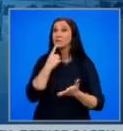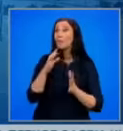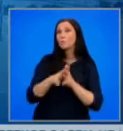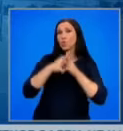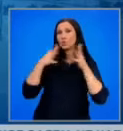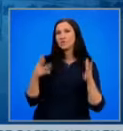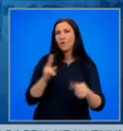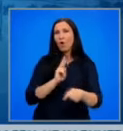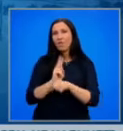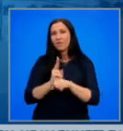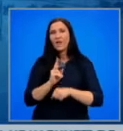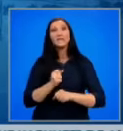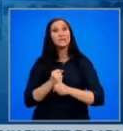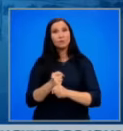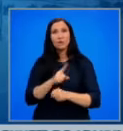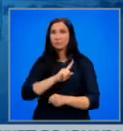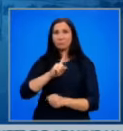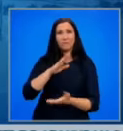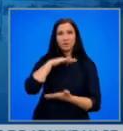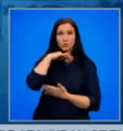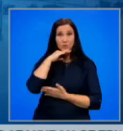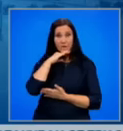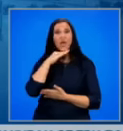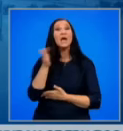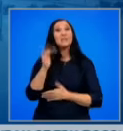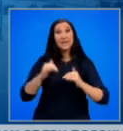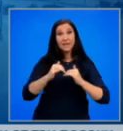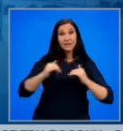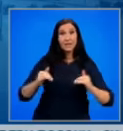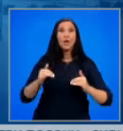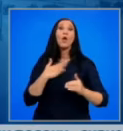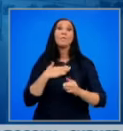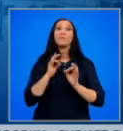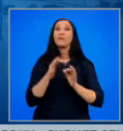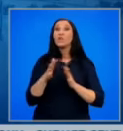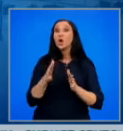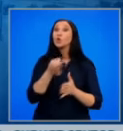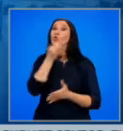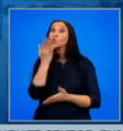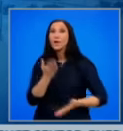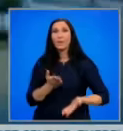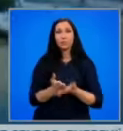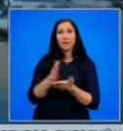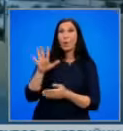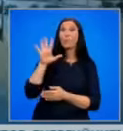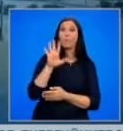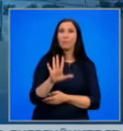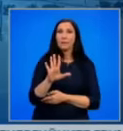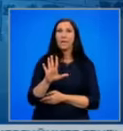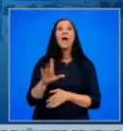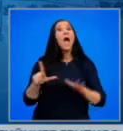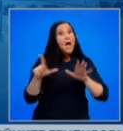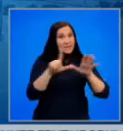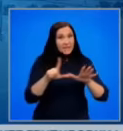мнозинство. 12 депутати не достигаха. След разцеплението на Има такъв народ е осигурена подкрепа от петима.